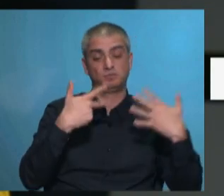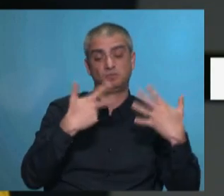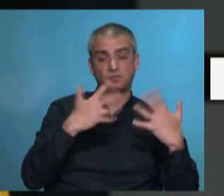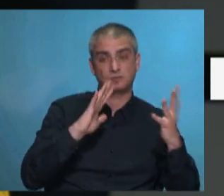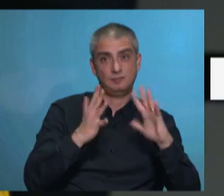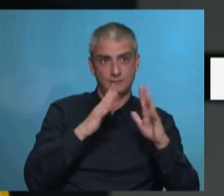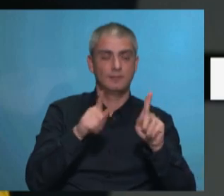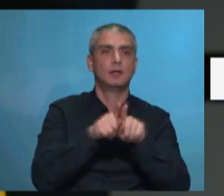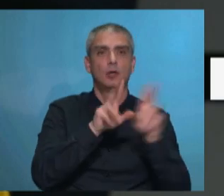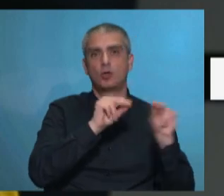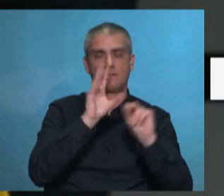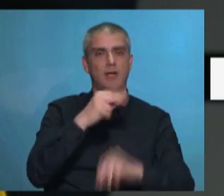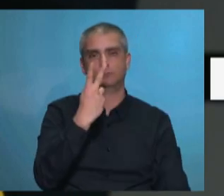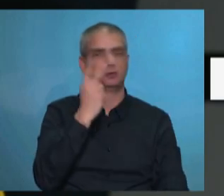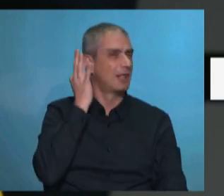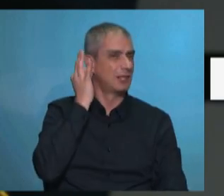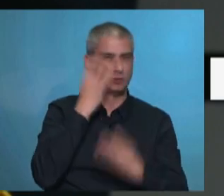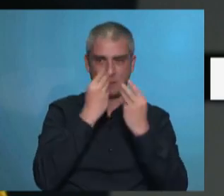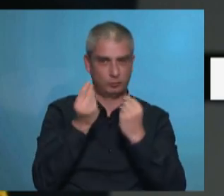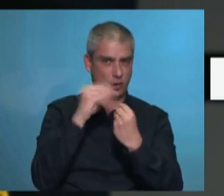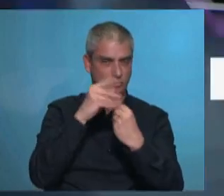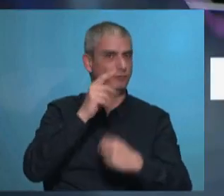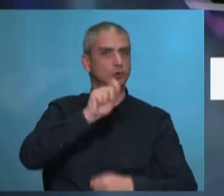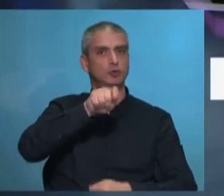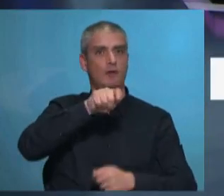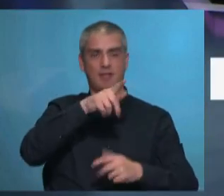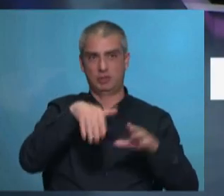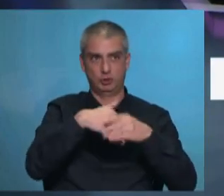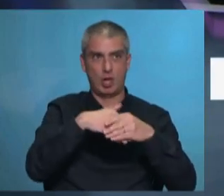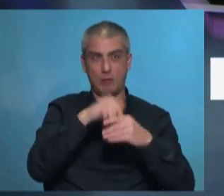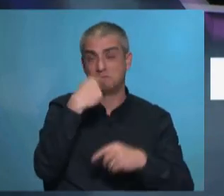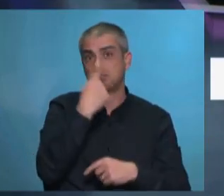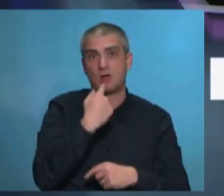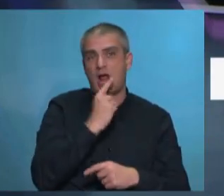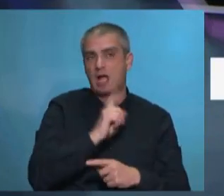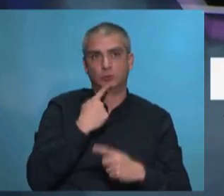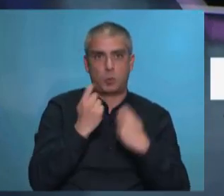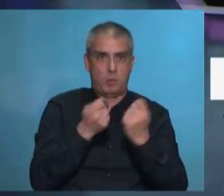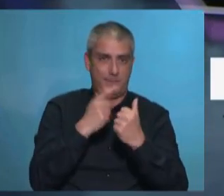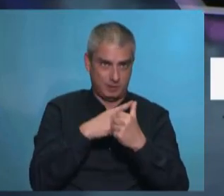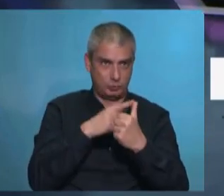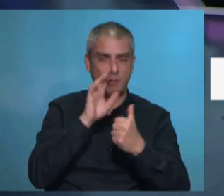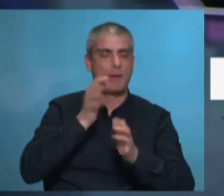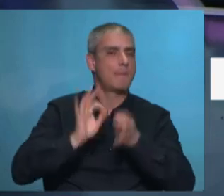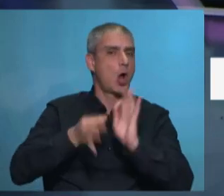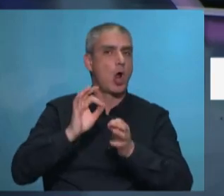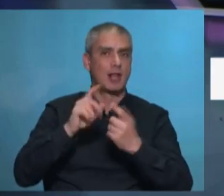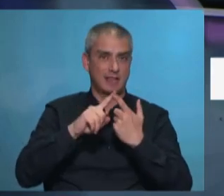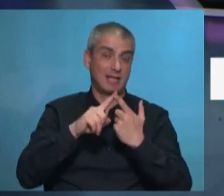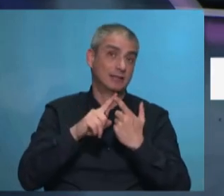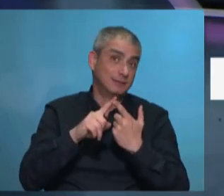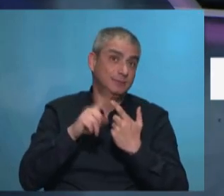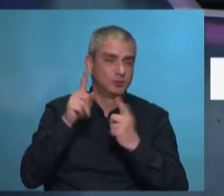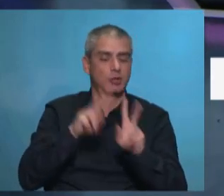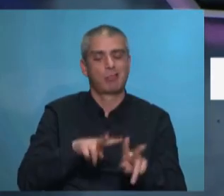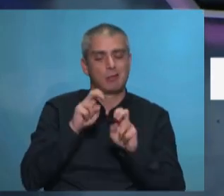כמו גם שתי החשודות הנוספות, אותה שופטת שלום, שזהותה עדיין אסורה בפרסום, גם עורכת הדין שלכאורה ניצלה